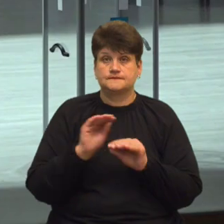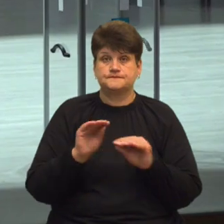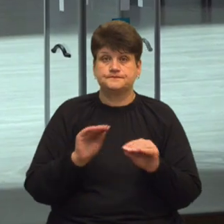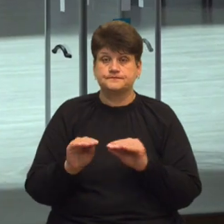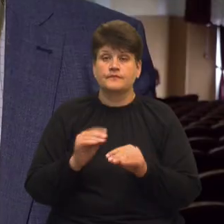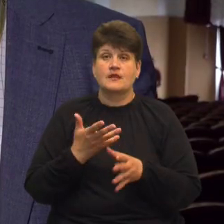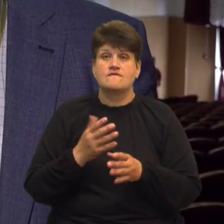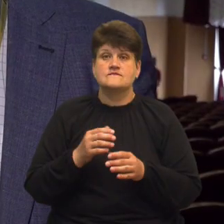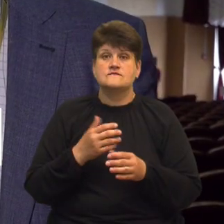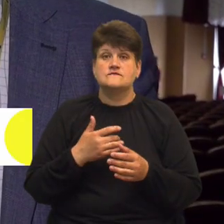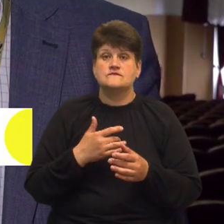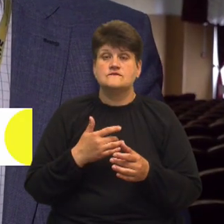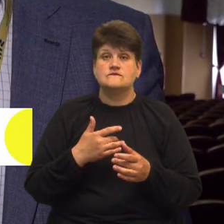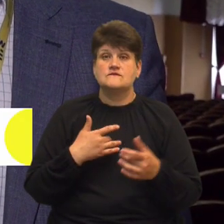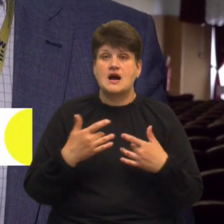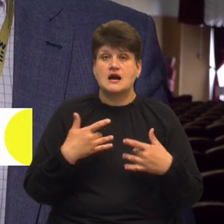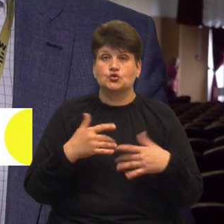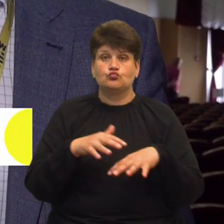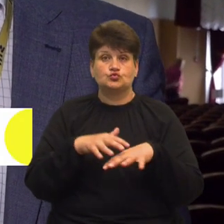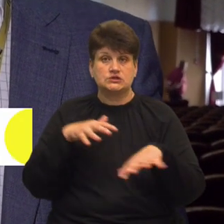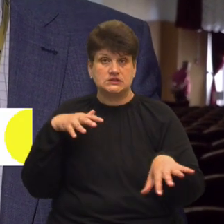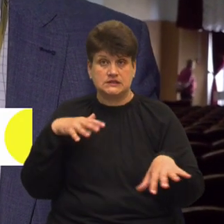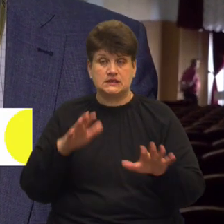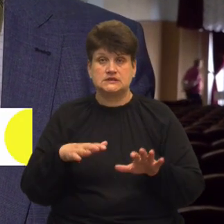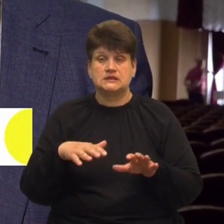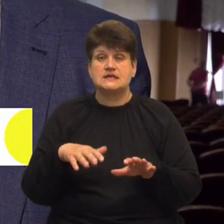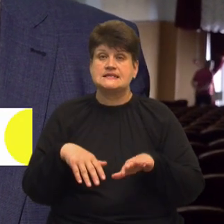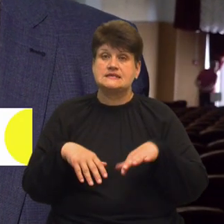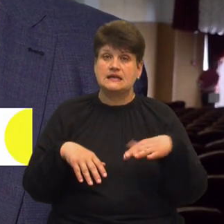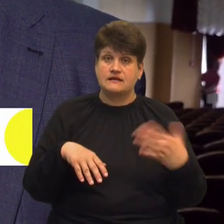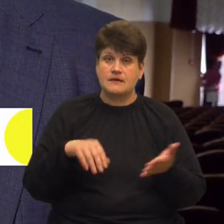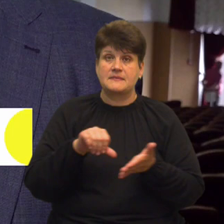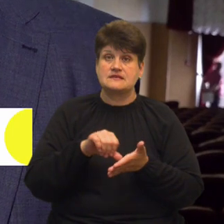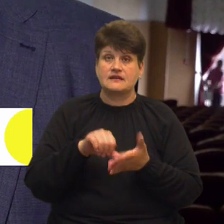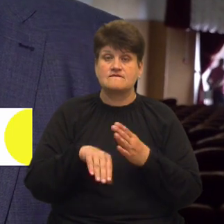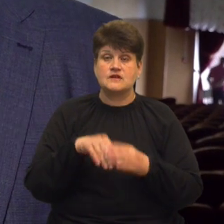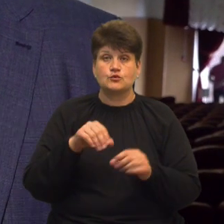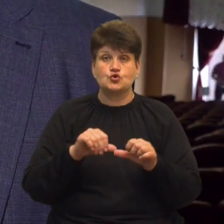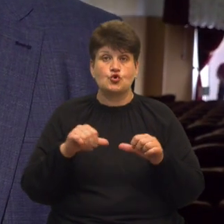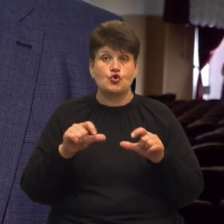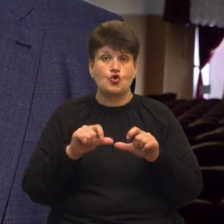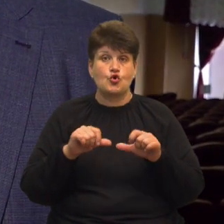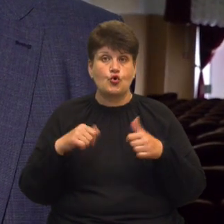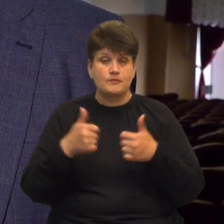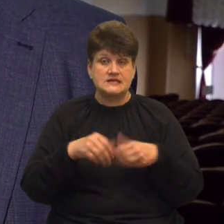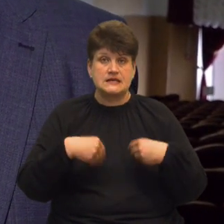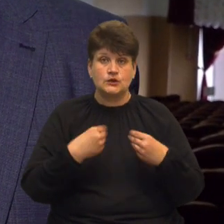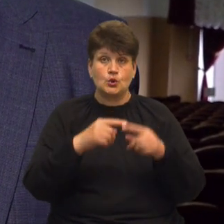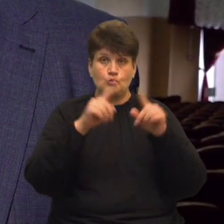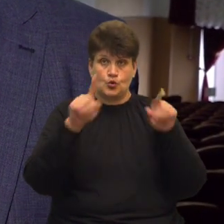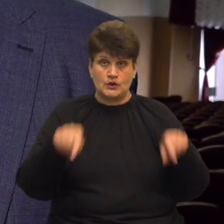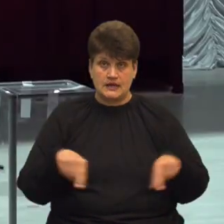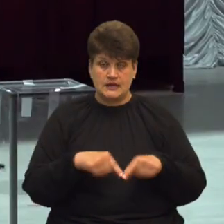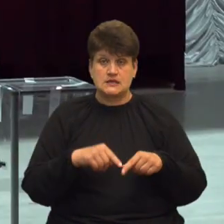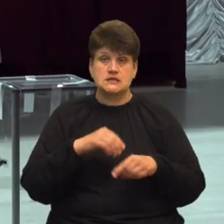залі. Зліва в залі розміщуються представники виборчої комісії, які видають бюлетені за умови пред'явлення документа, який